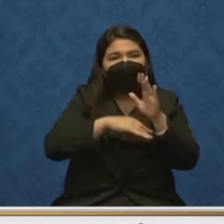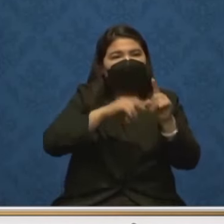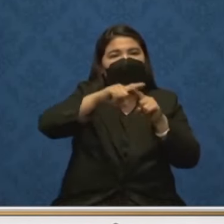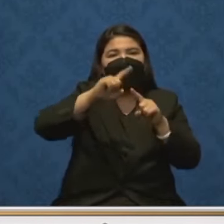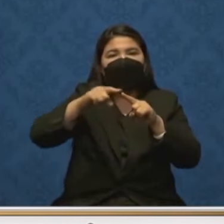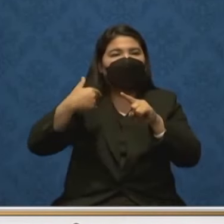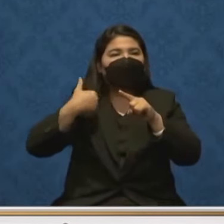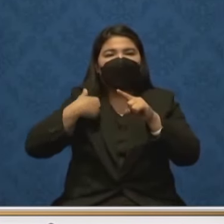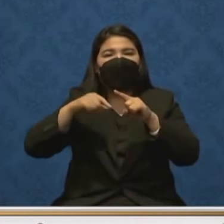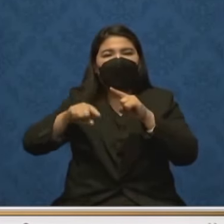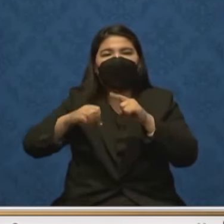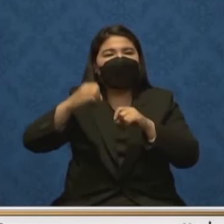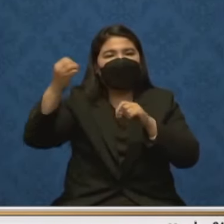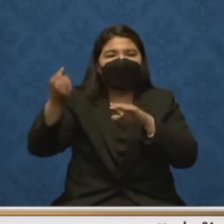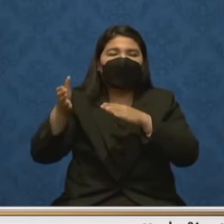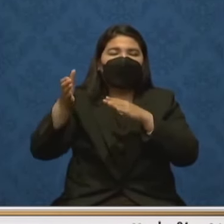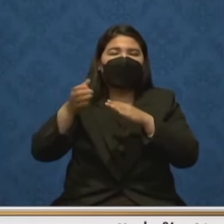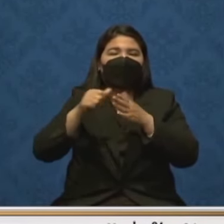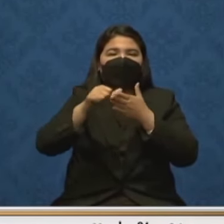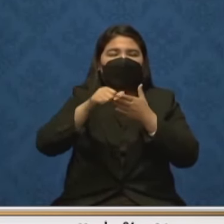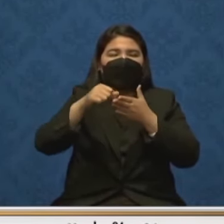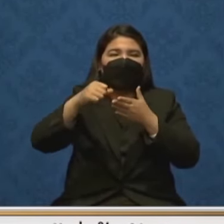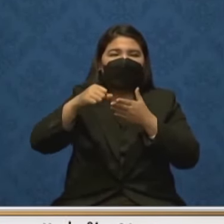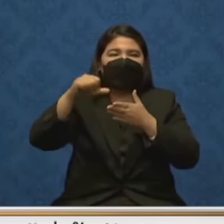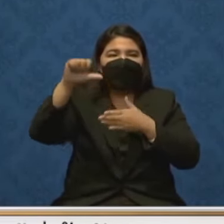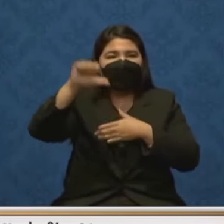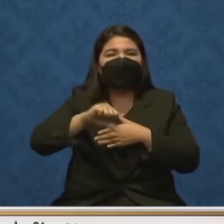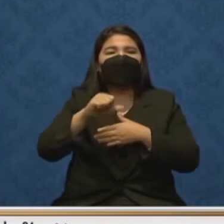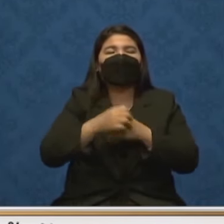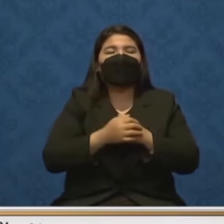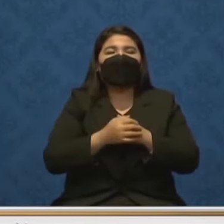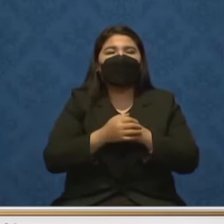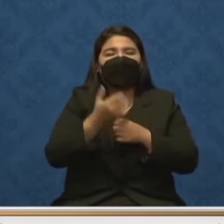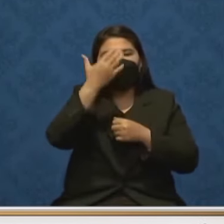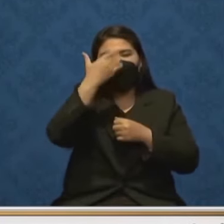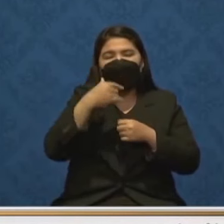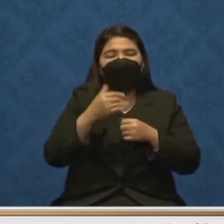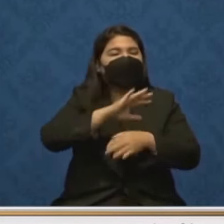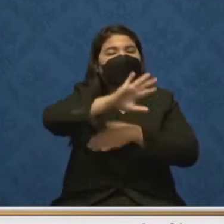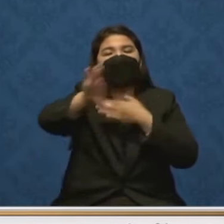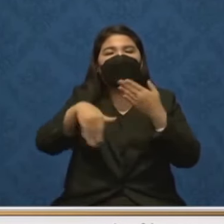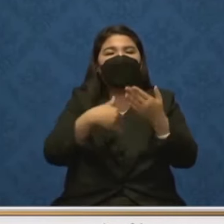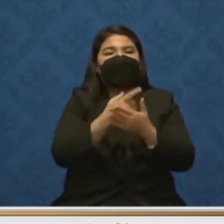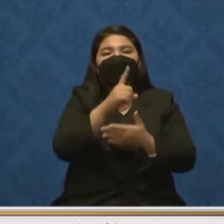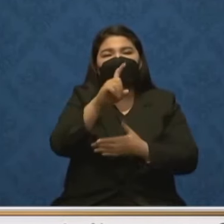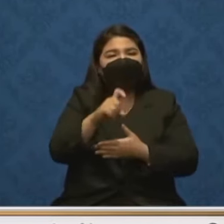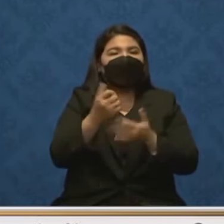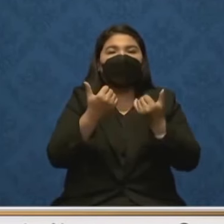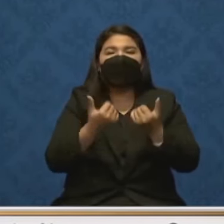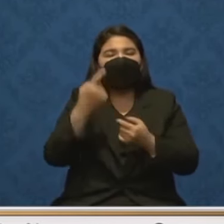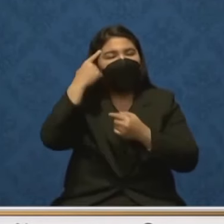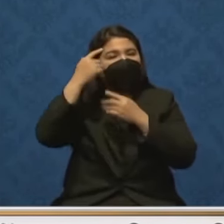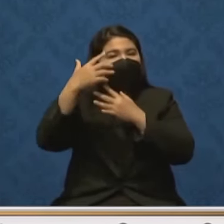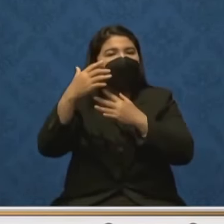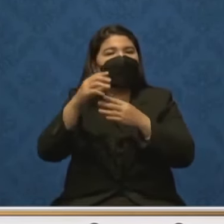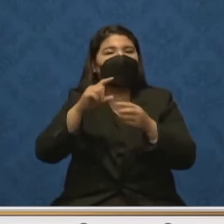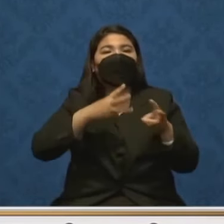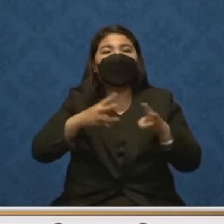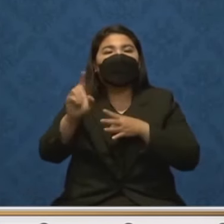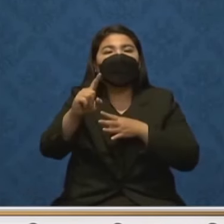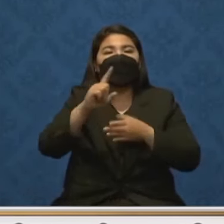อย่างไม่ละอายต่อบาปบุญคุณโทษเมื่อทุกอย่างพังยับเยินขนาดนี้ความหวังเดียวของประเทศนี้คือการเลือกตั้งครั้ง